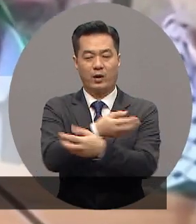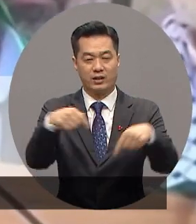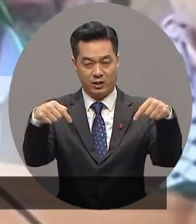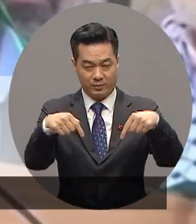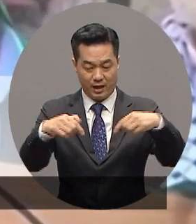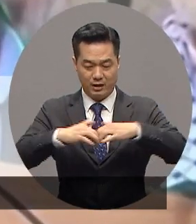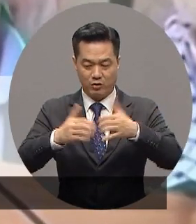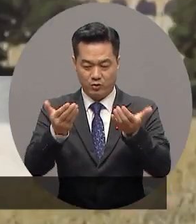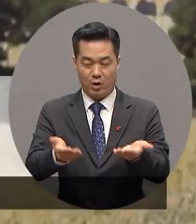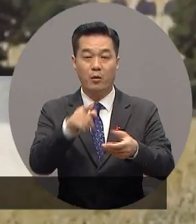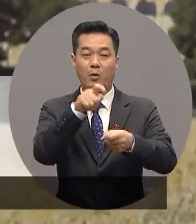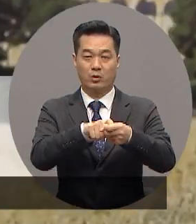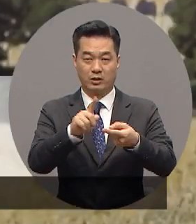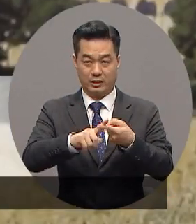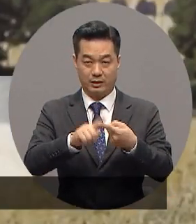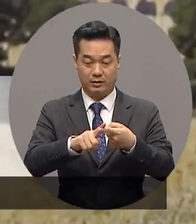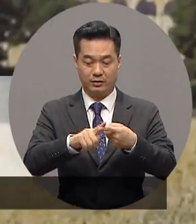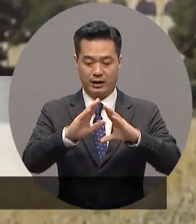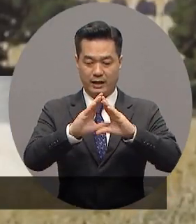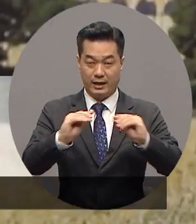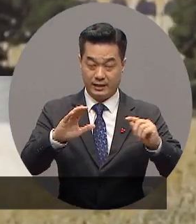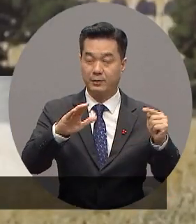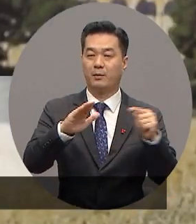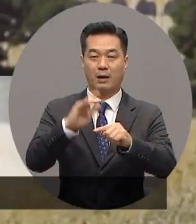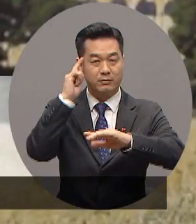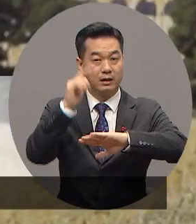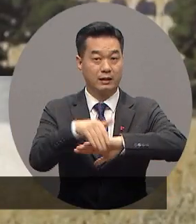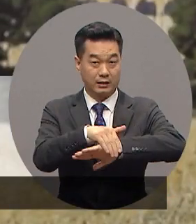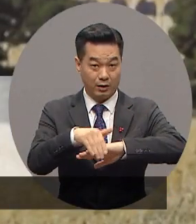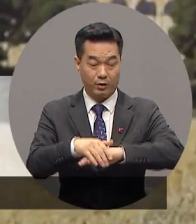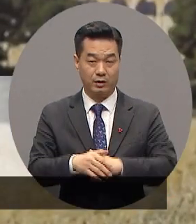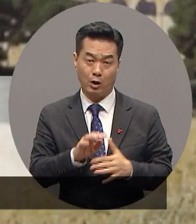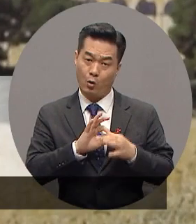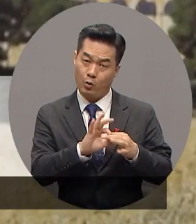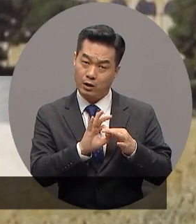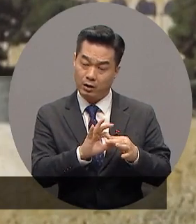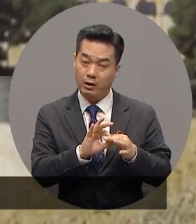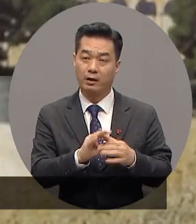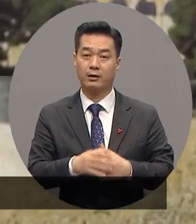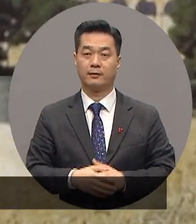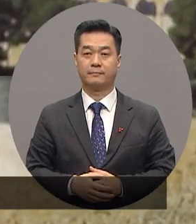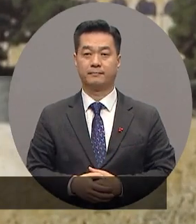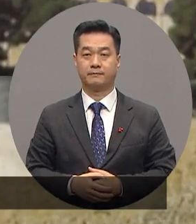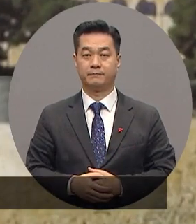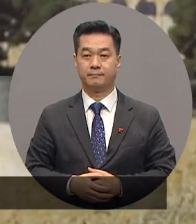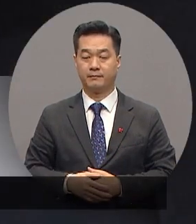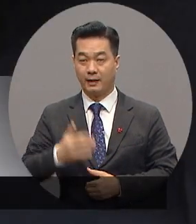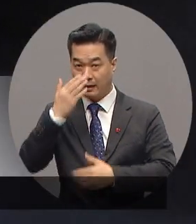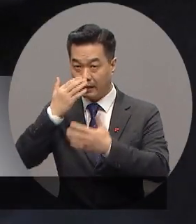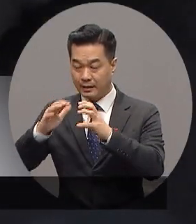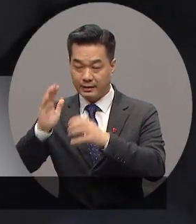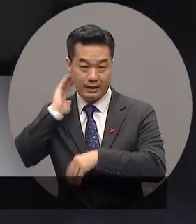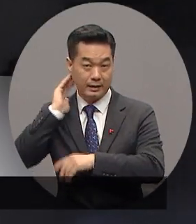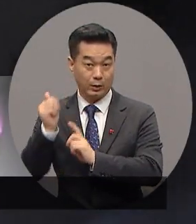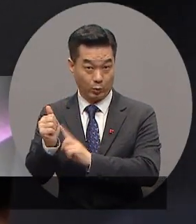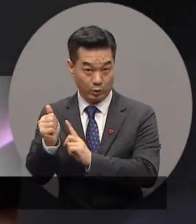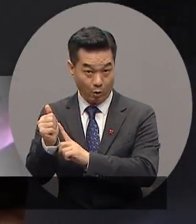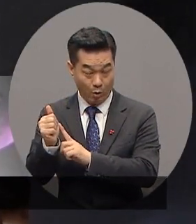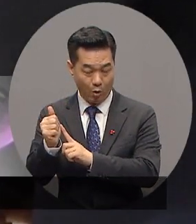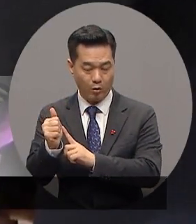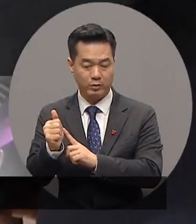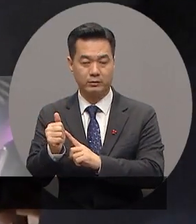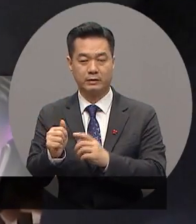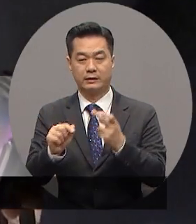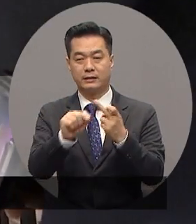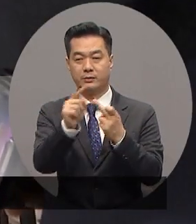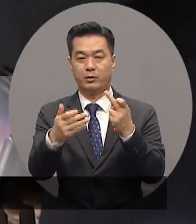위해 현지 시간 20일 이집트를 방문할 예정입니다. 이와 관련해 이츠하크 헤르조그 이스라엘 대통령은 현지 시간